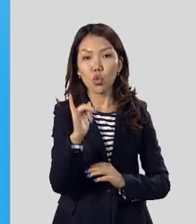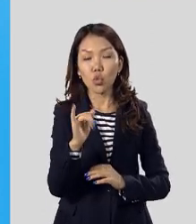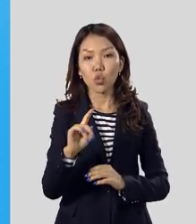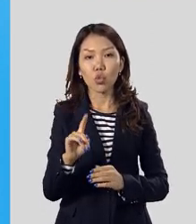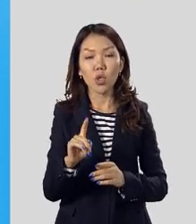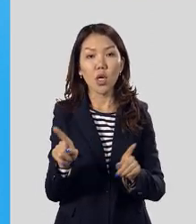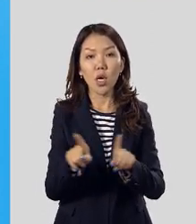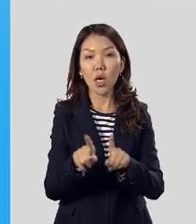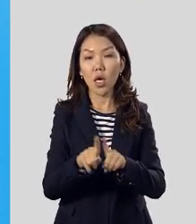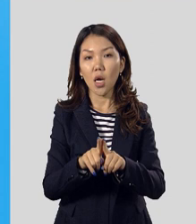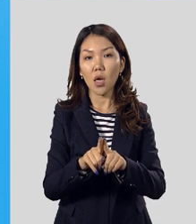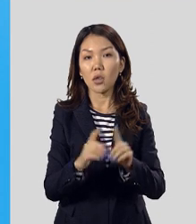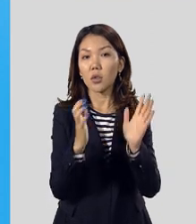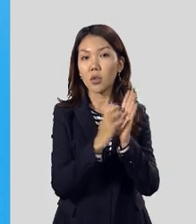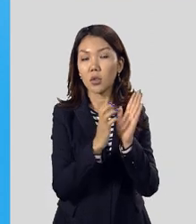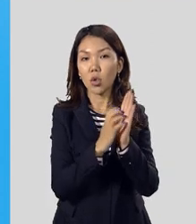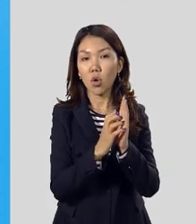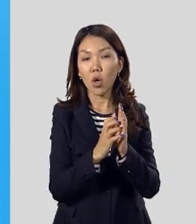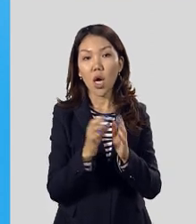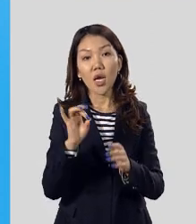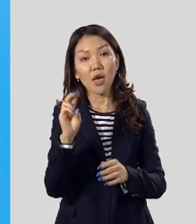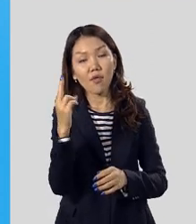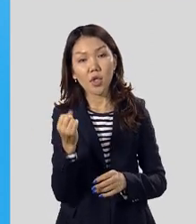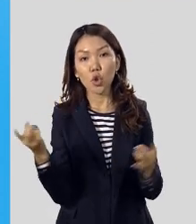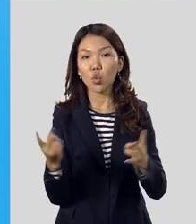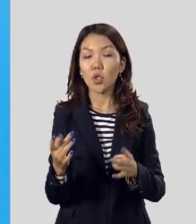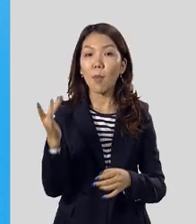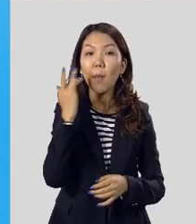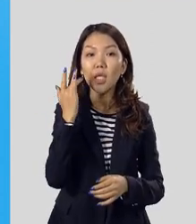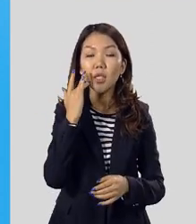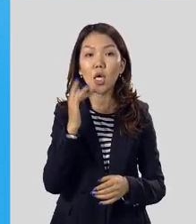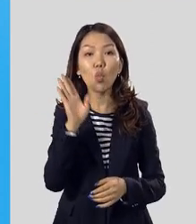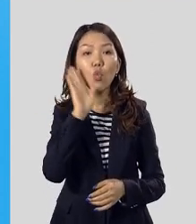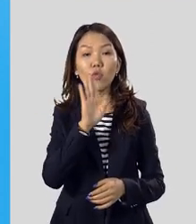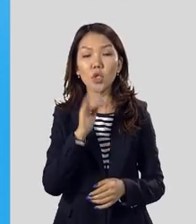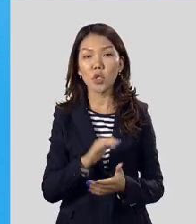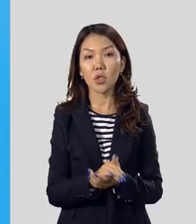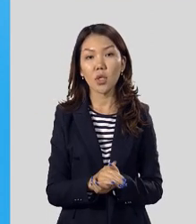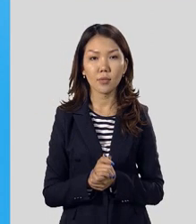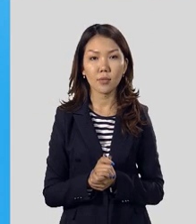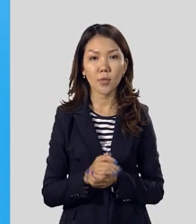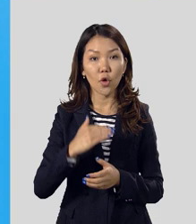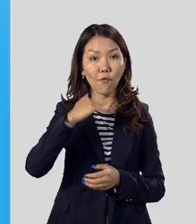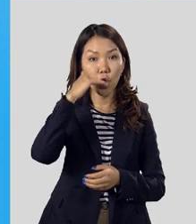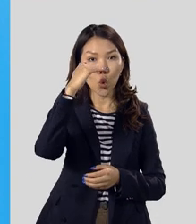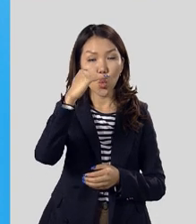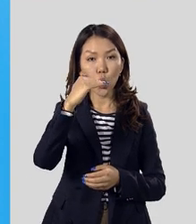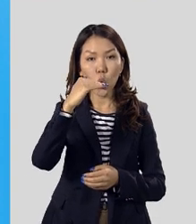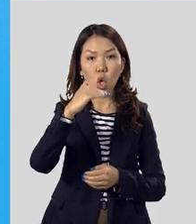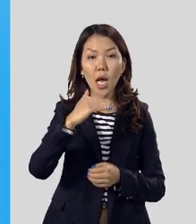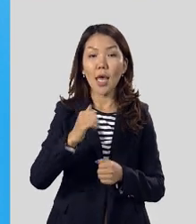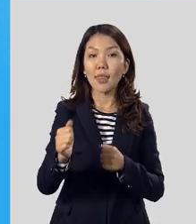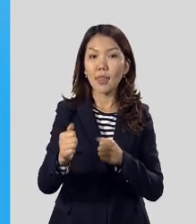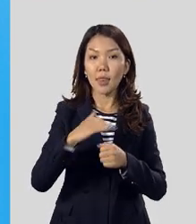прозрачное стекло. Роговица нуждается в постоянном увлажнении, иначе она тускнеет. Вверху